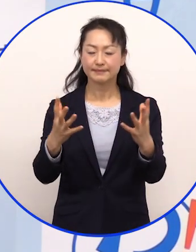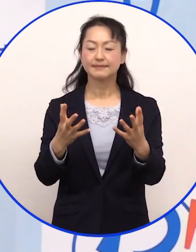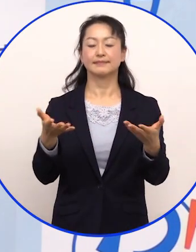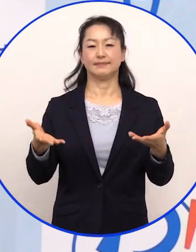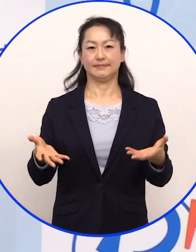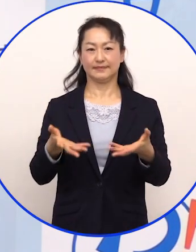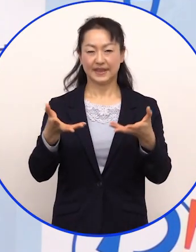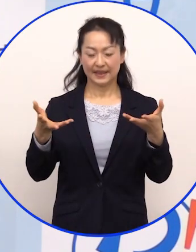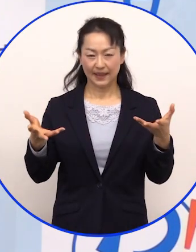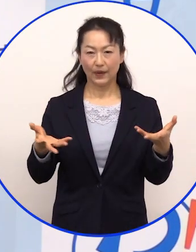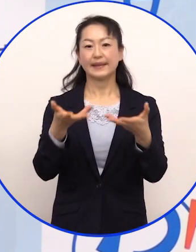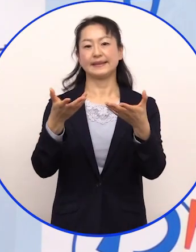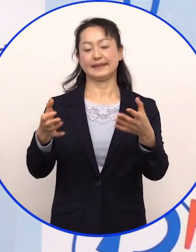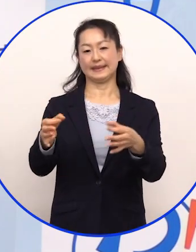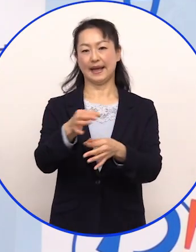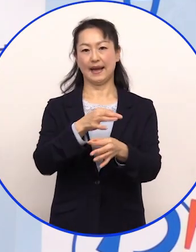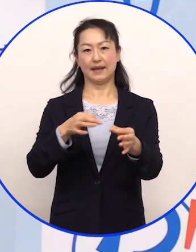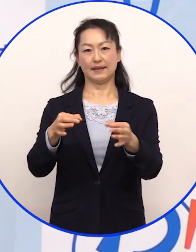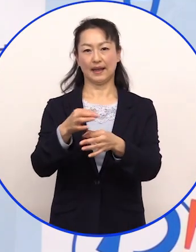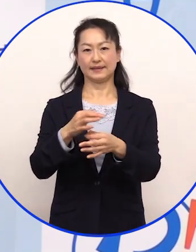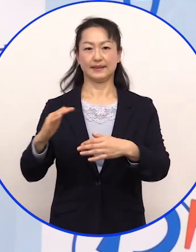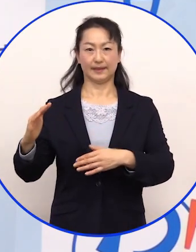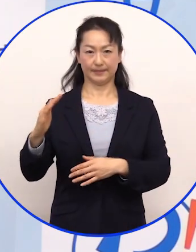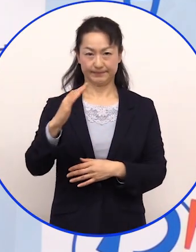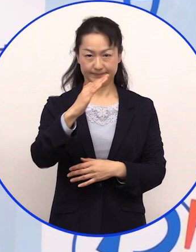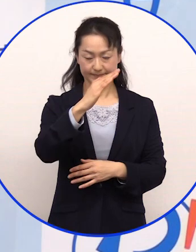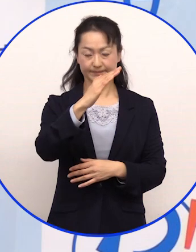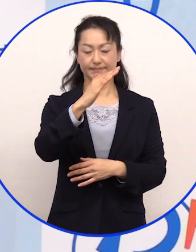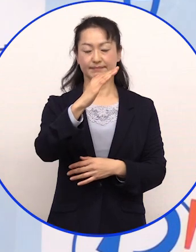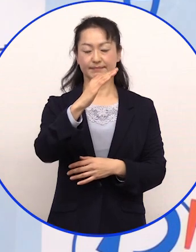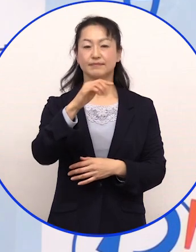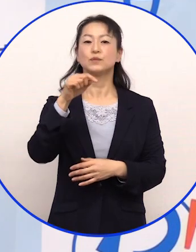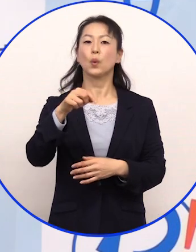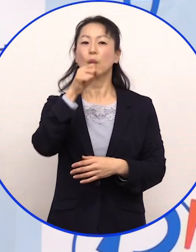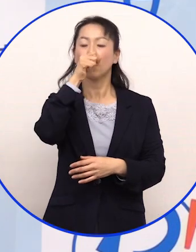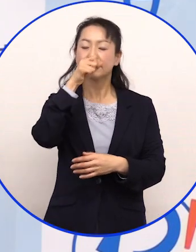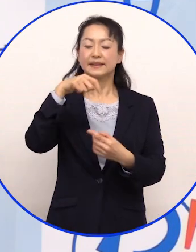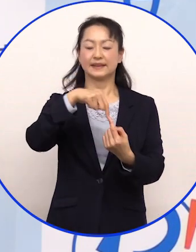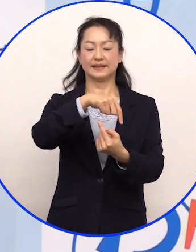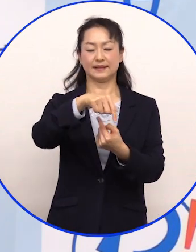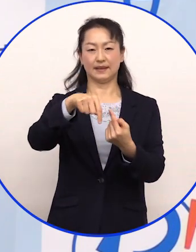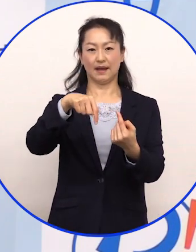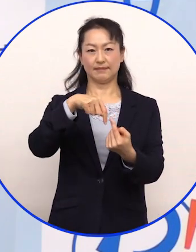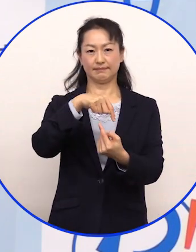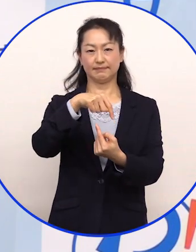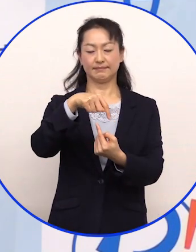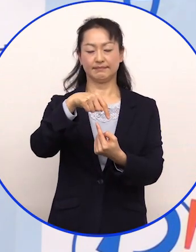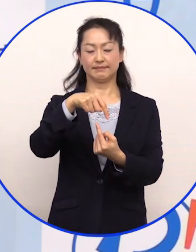生まれ地域経済は元気になります。この好循環が